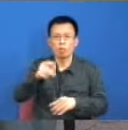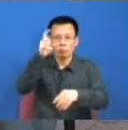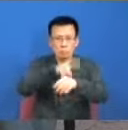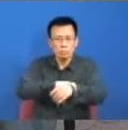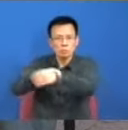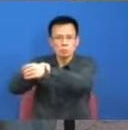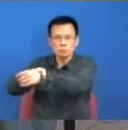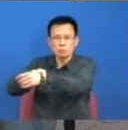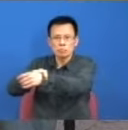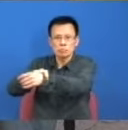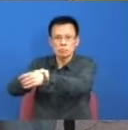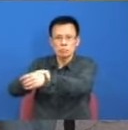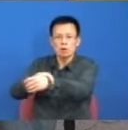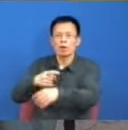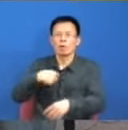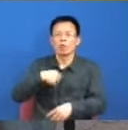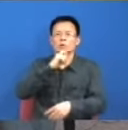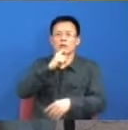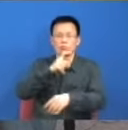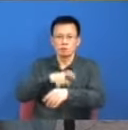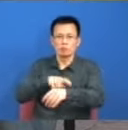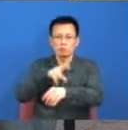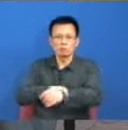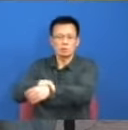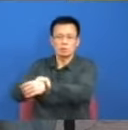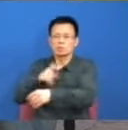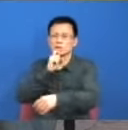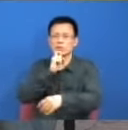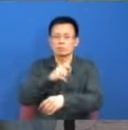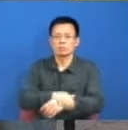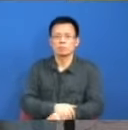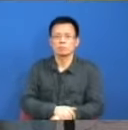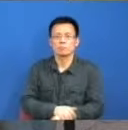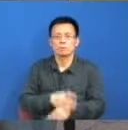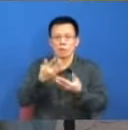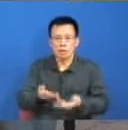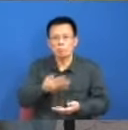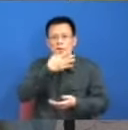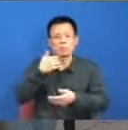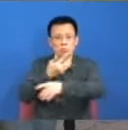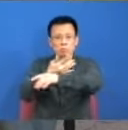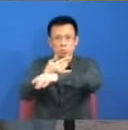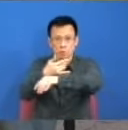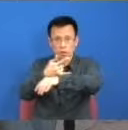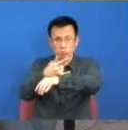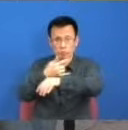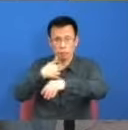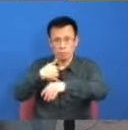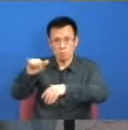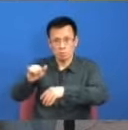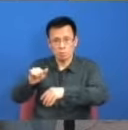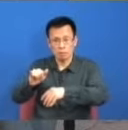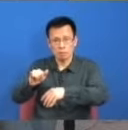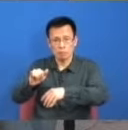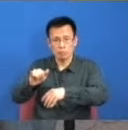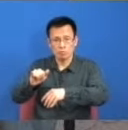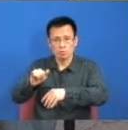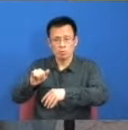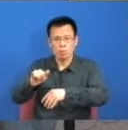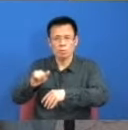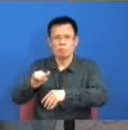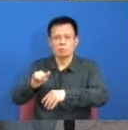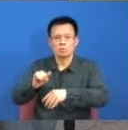咧？ 我有份， 你有份噶系嘛？ 系。 咁你今朝几点钟先至系俾你翻屋企咧？ 正式翻